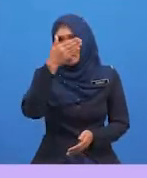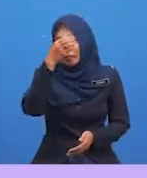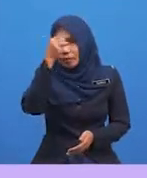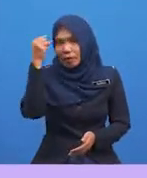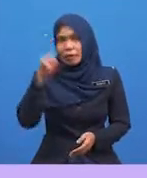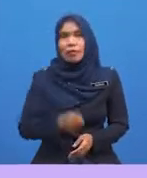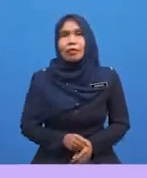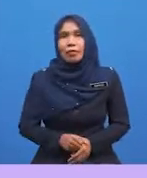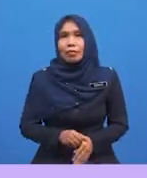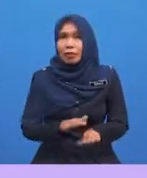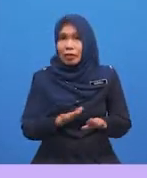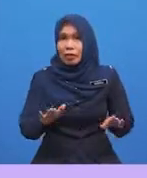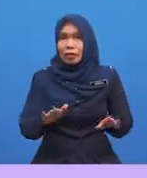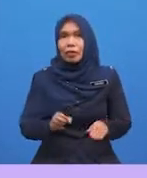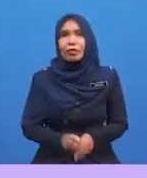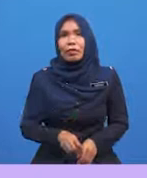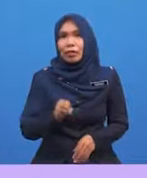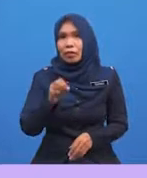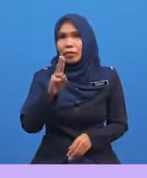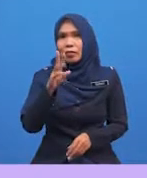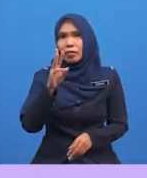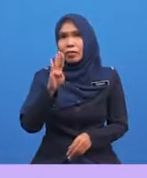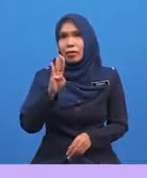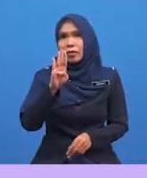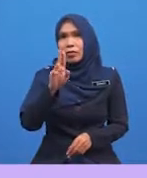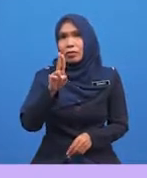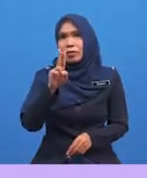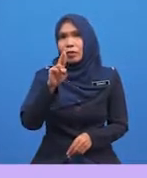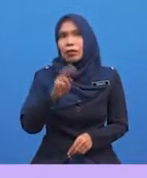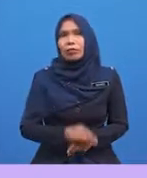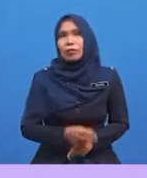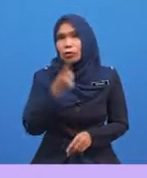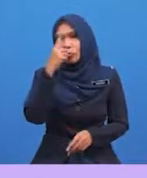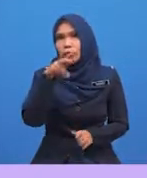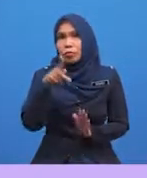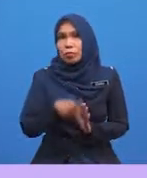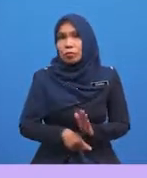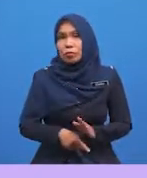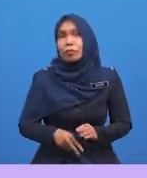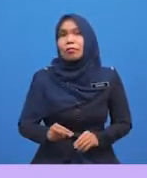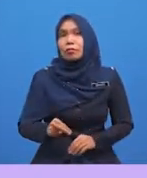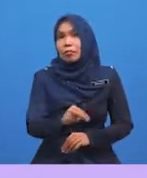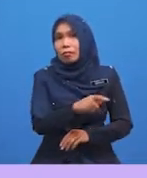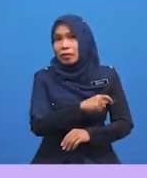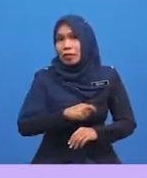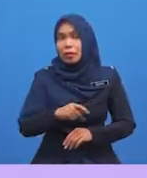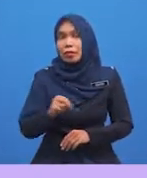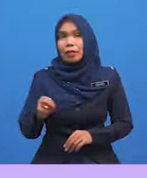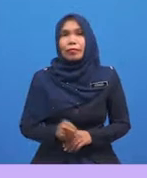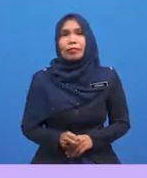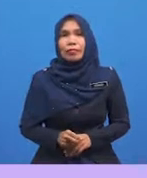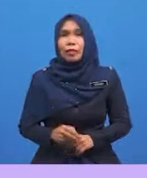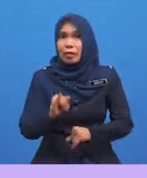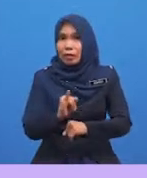serta sesuai untuk pelbagai kegiatan pertanian, perindustrian, perniagaan